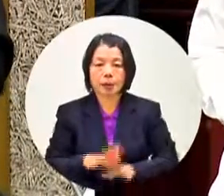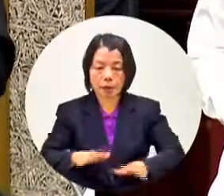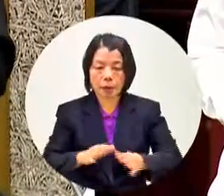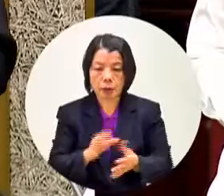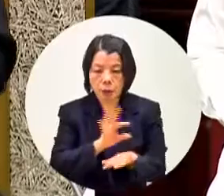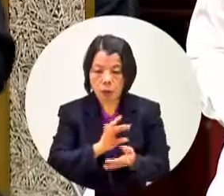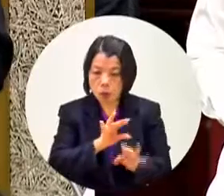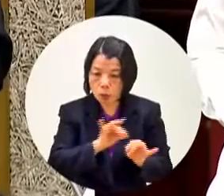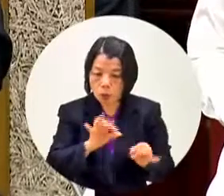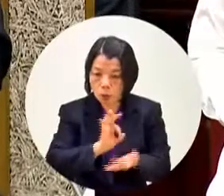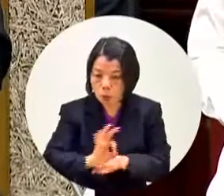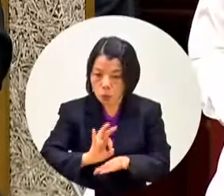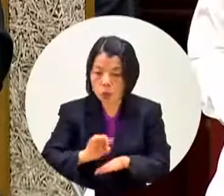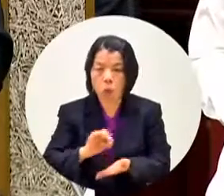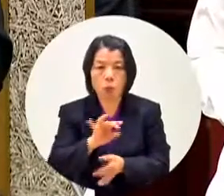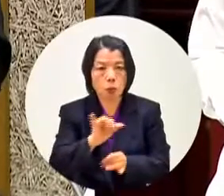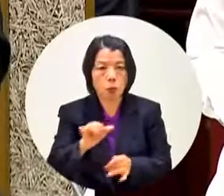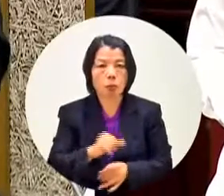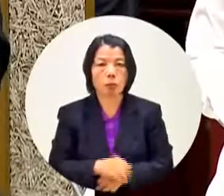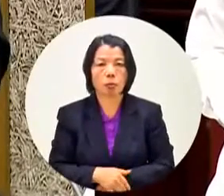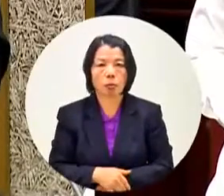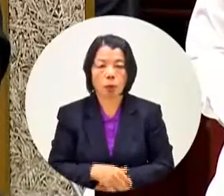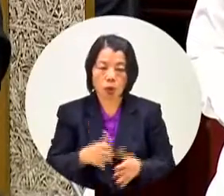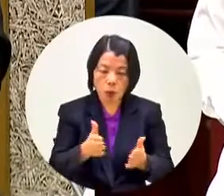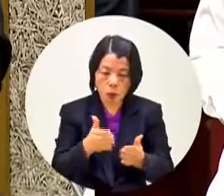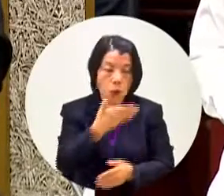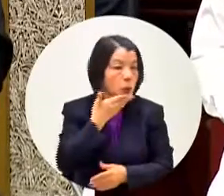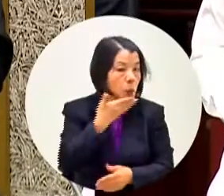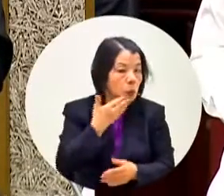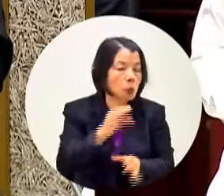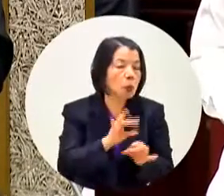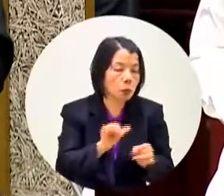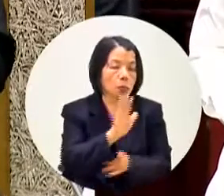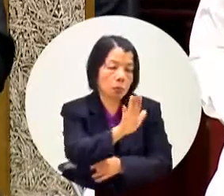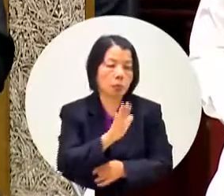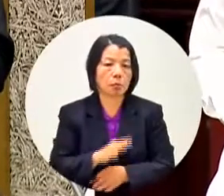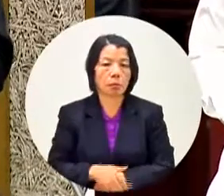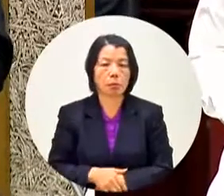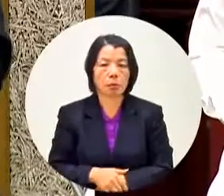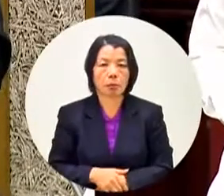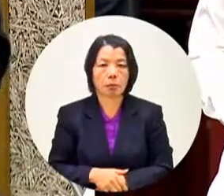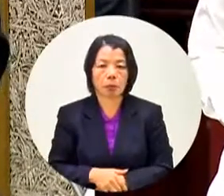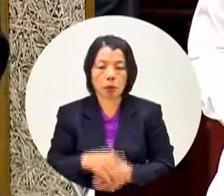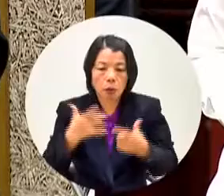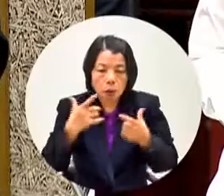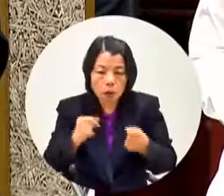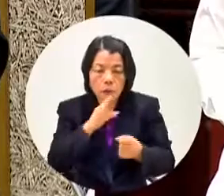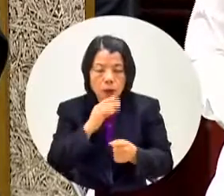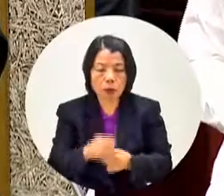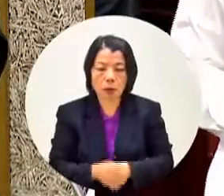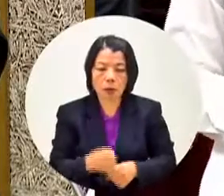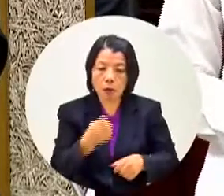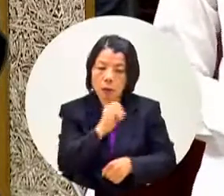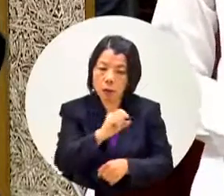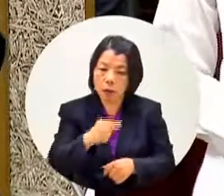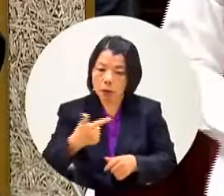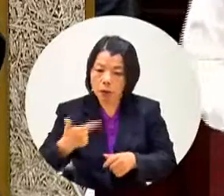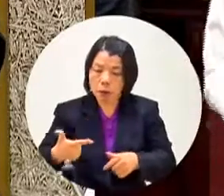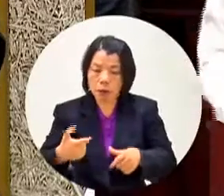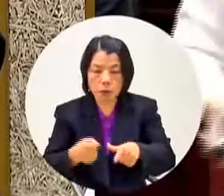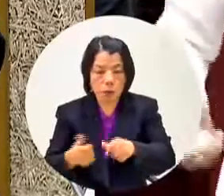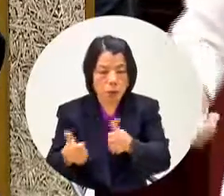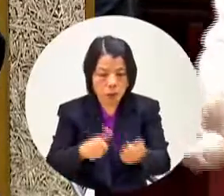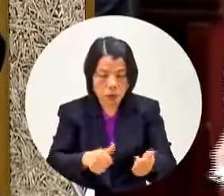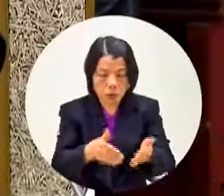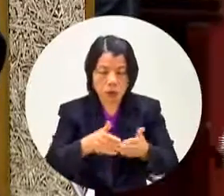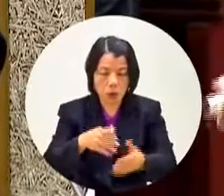市长，谢谢。 市长请答复。 谢谢黄秋英议员，因为这个本案牵扯到有一些私人用地，所以我想先请公务局局长跟